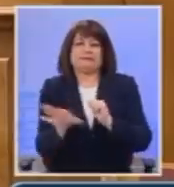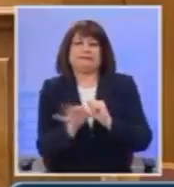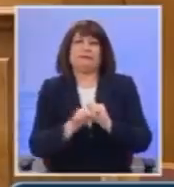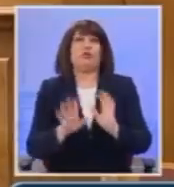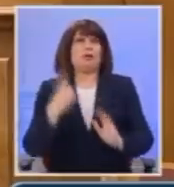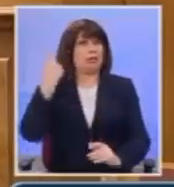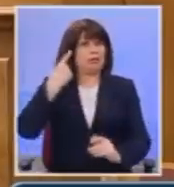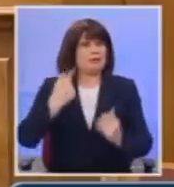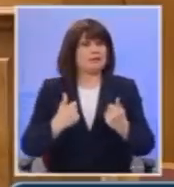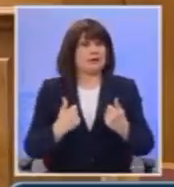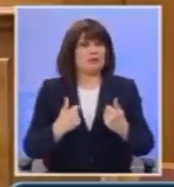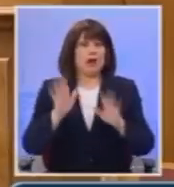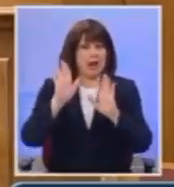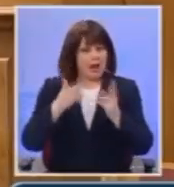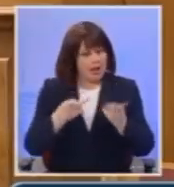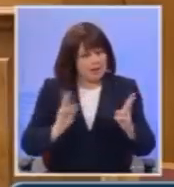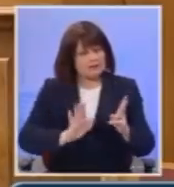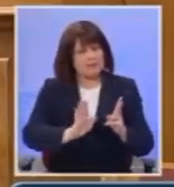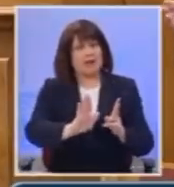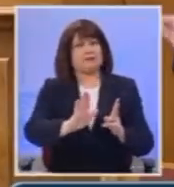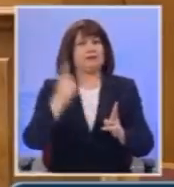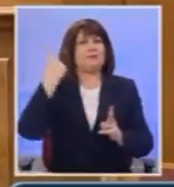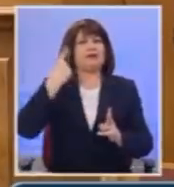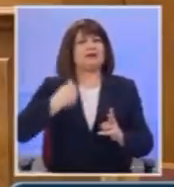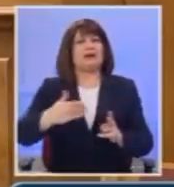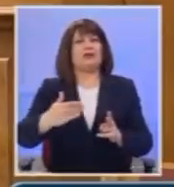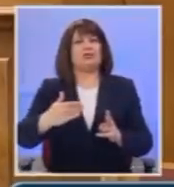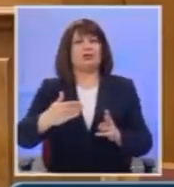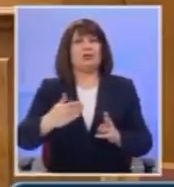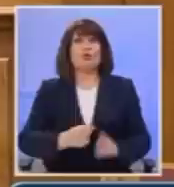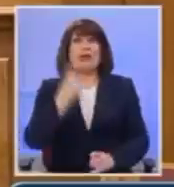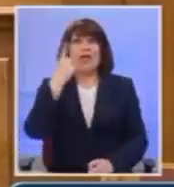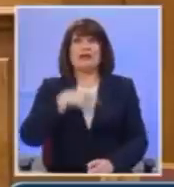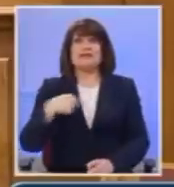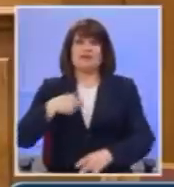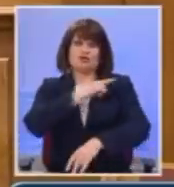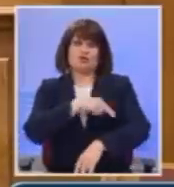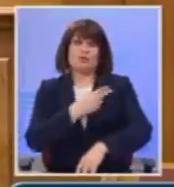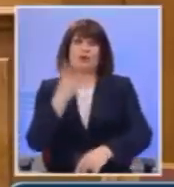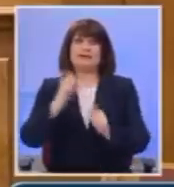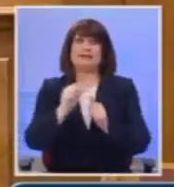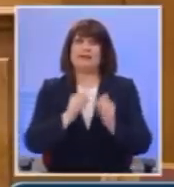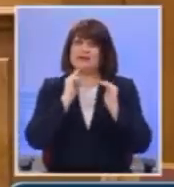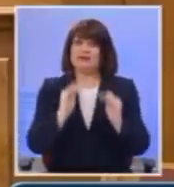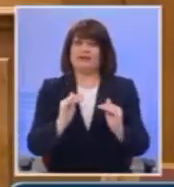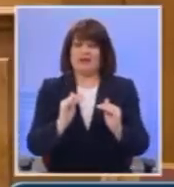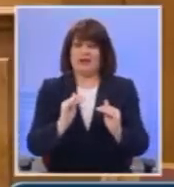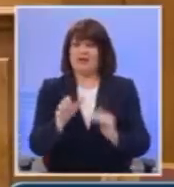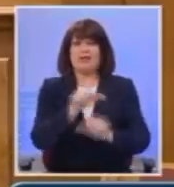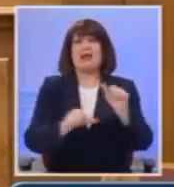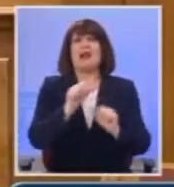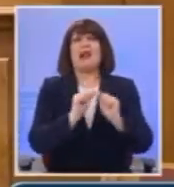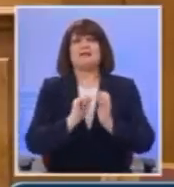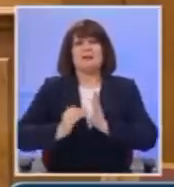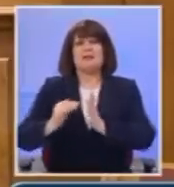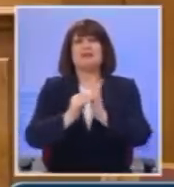κριθούμε. Αλλά αφήστε μας να κριθούμε. Εδώ δεν έχει αλλάξει ούτε ένας διευθυντής νοσοκομείου τρεις μήνες τώρα. Ούτε ένας διευθυντής